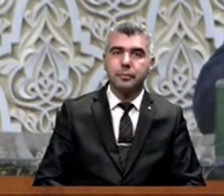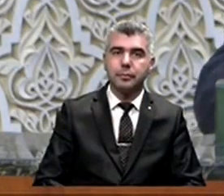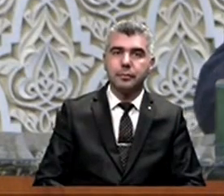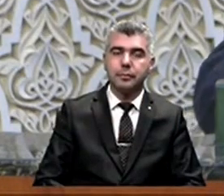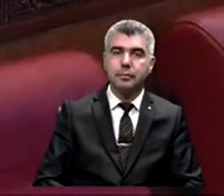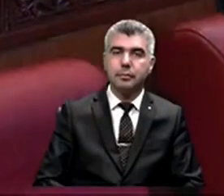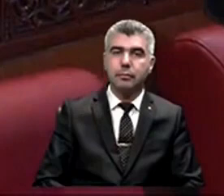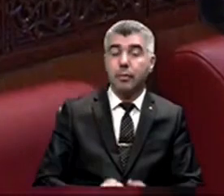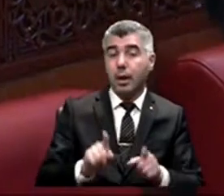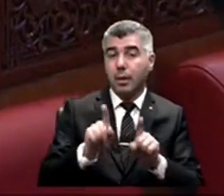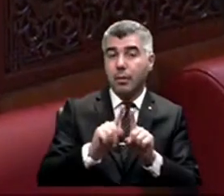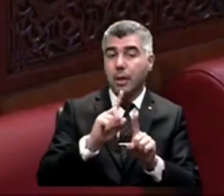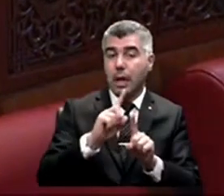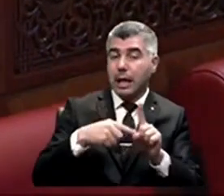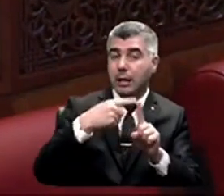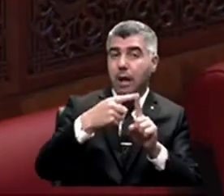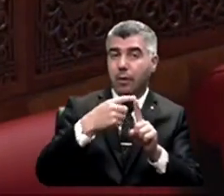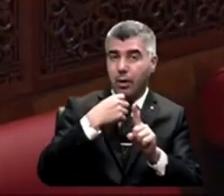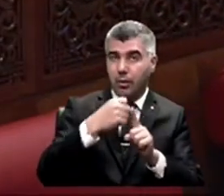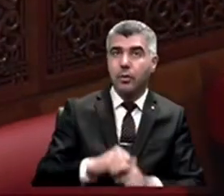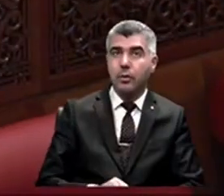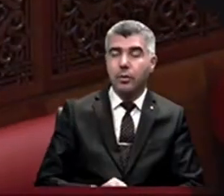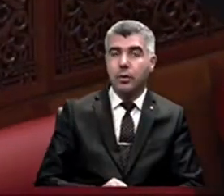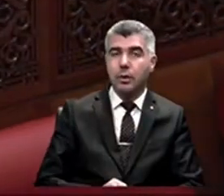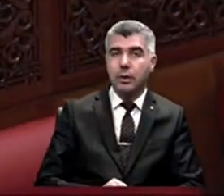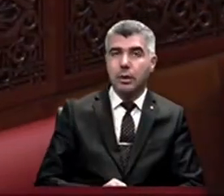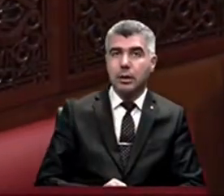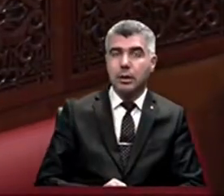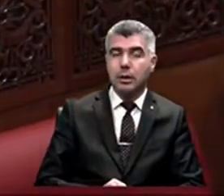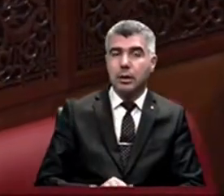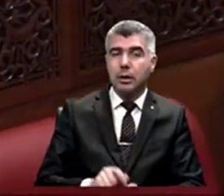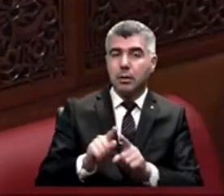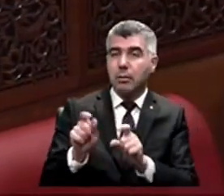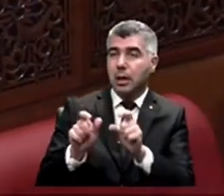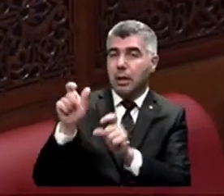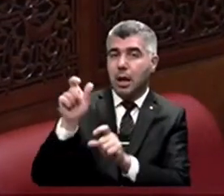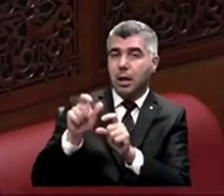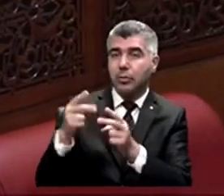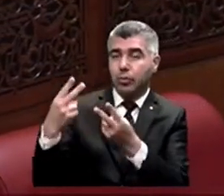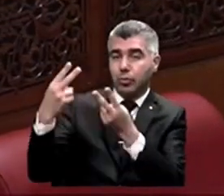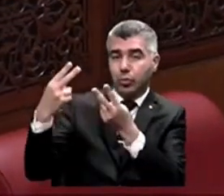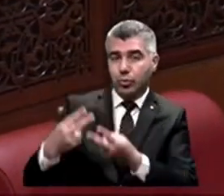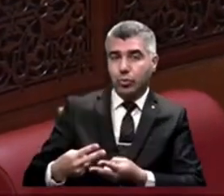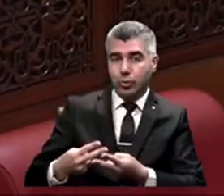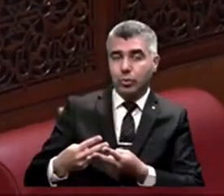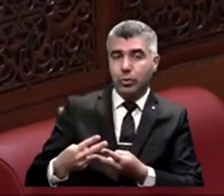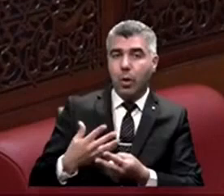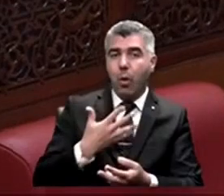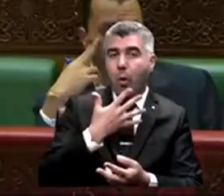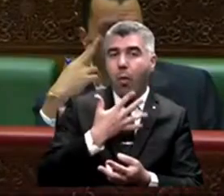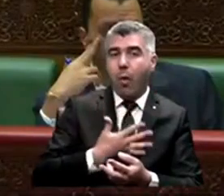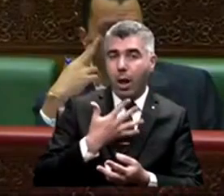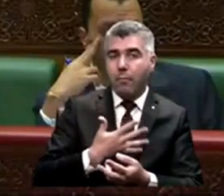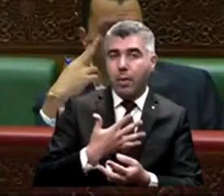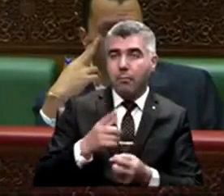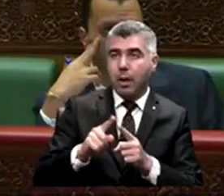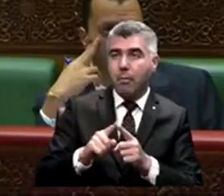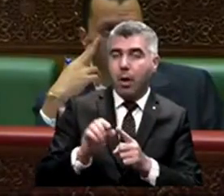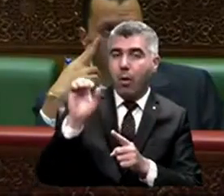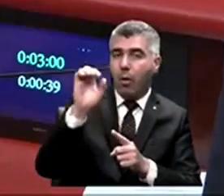أستطيع أن أضيف أن لدينا شخصيات التي تأتي من البلاد أوروبية